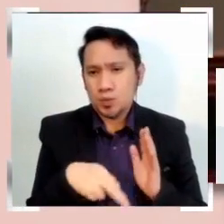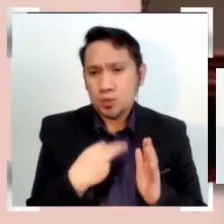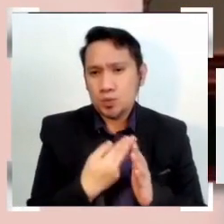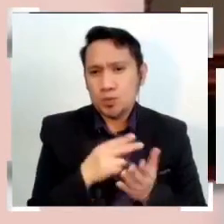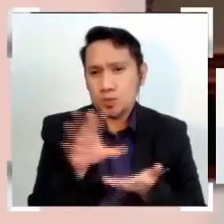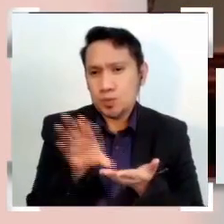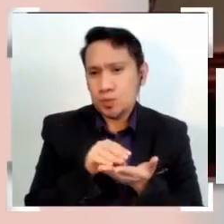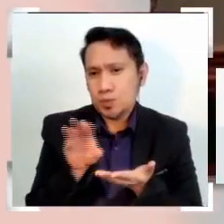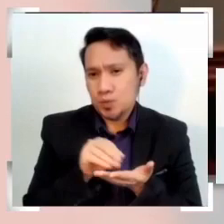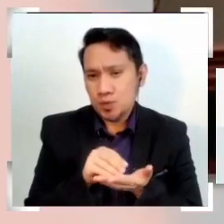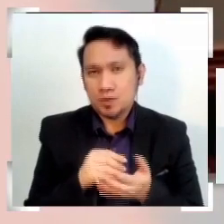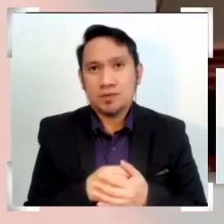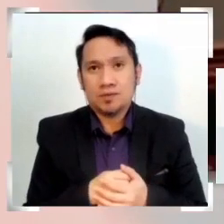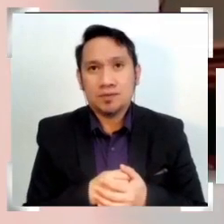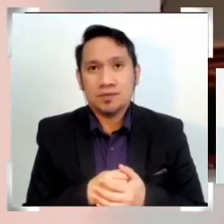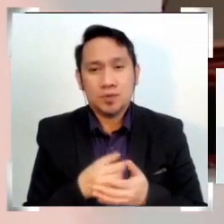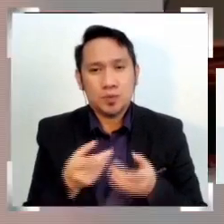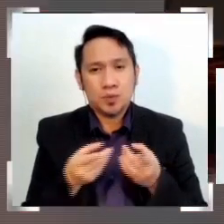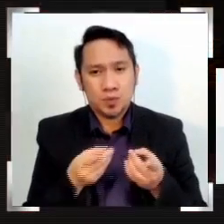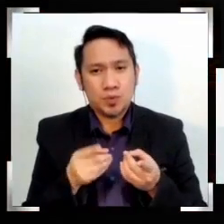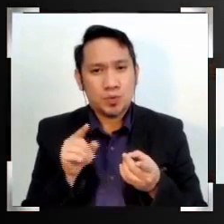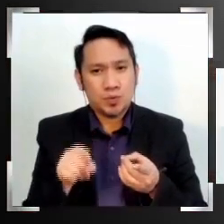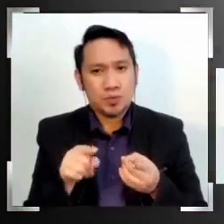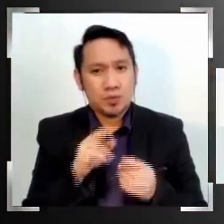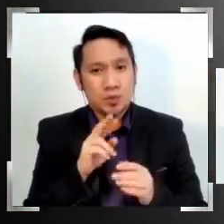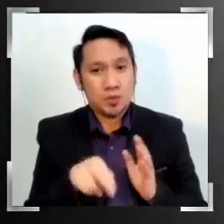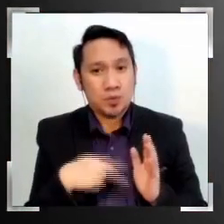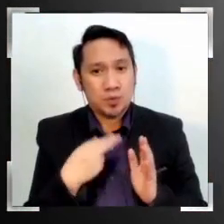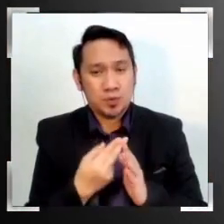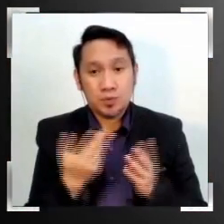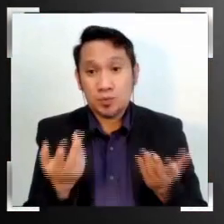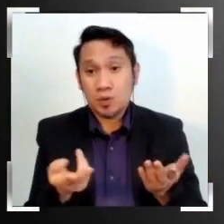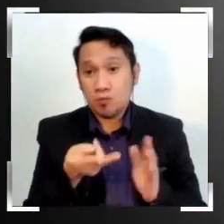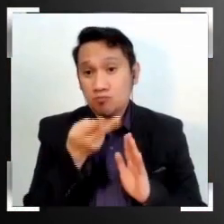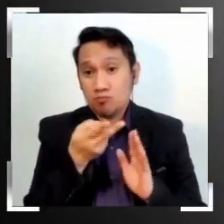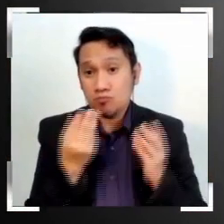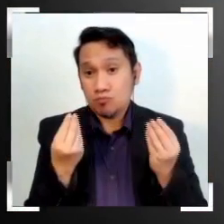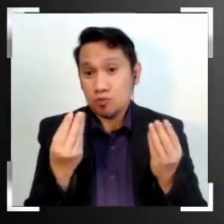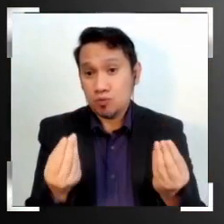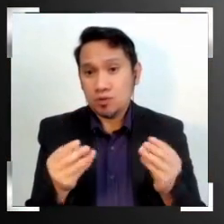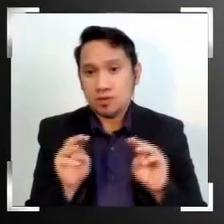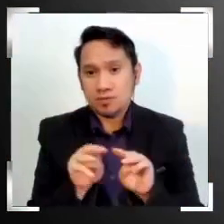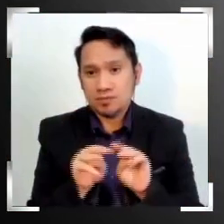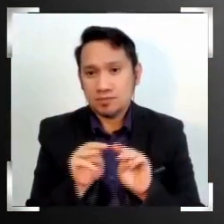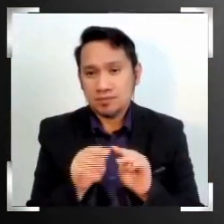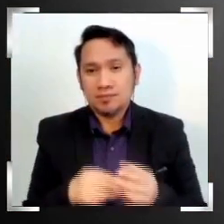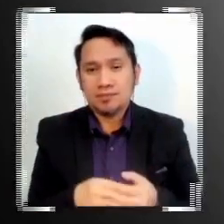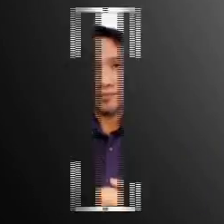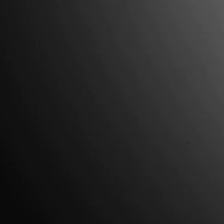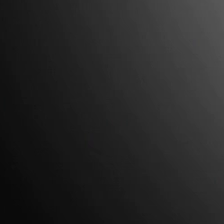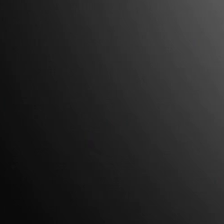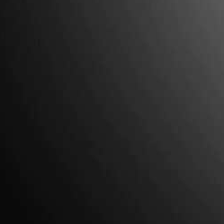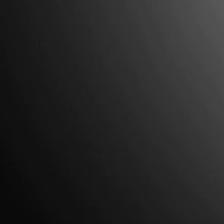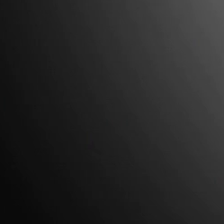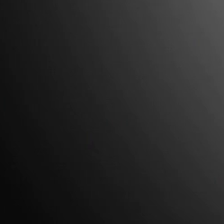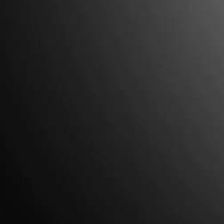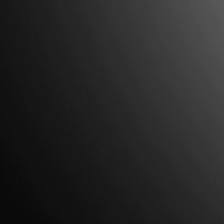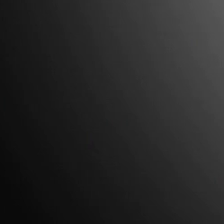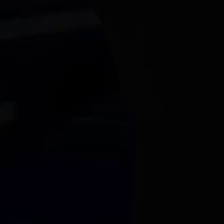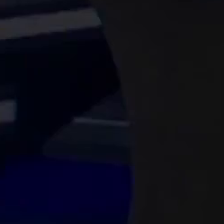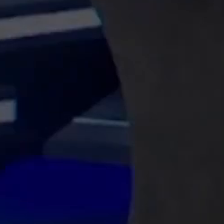at ilalagak ito sa San Roque, Marikina. Para sa GMA Integrated News, Kata Tibayan ang inyong